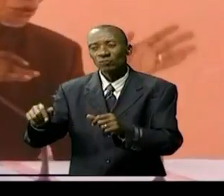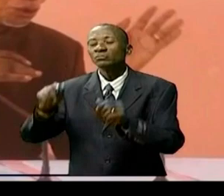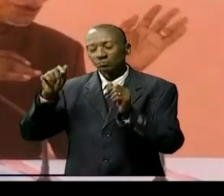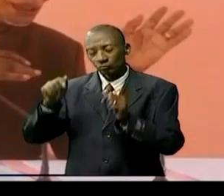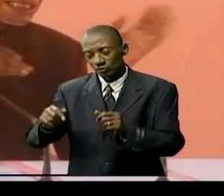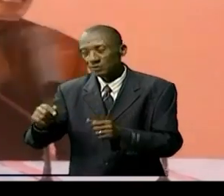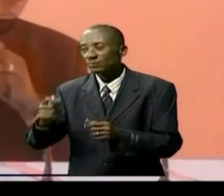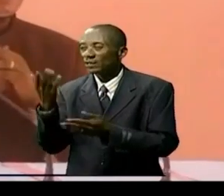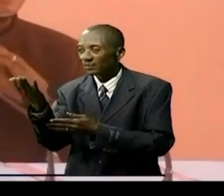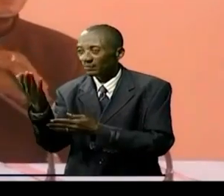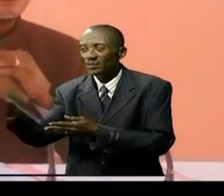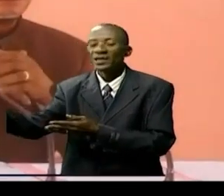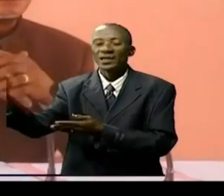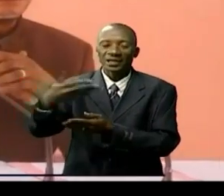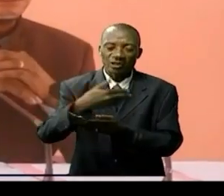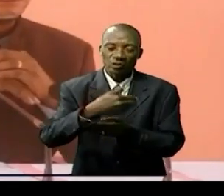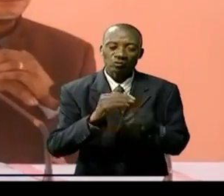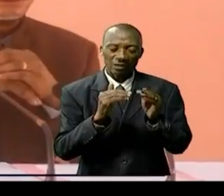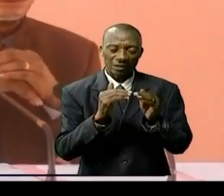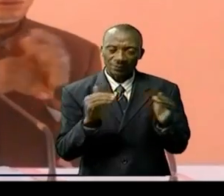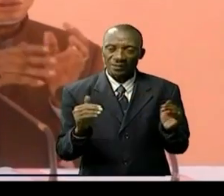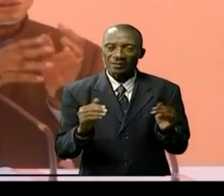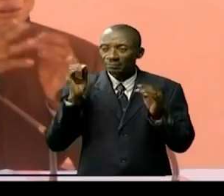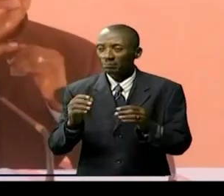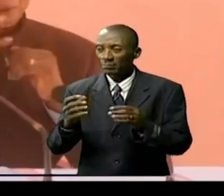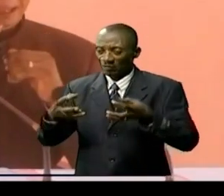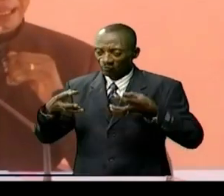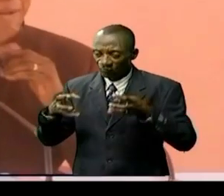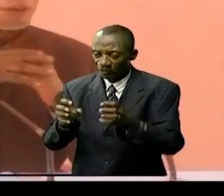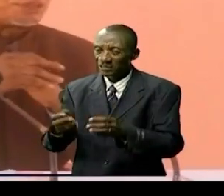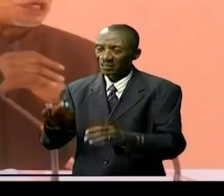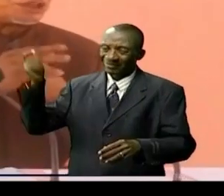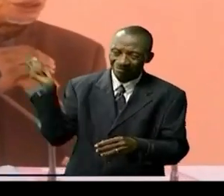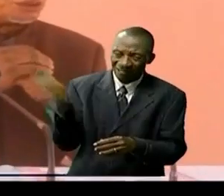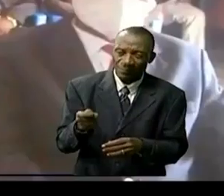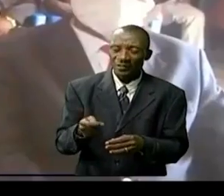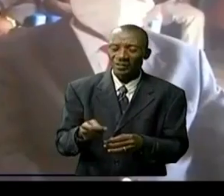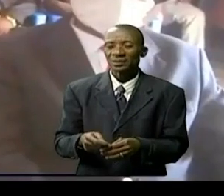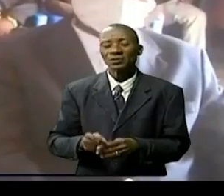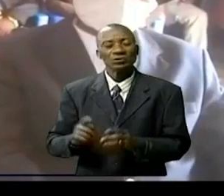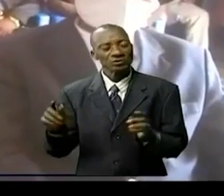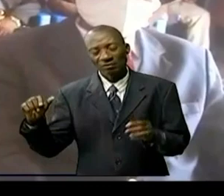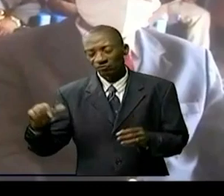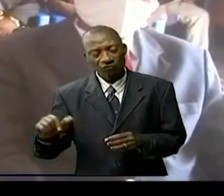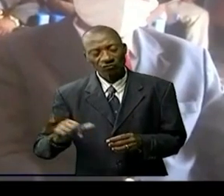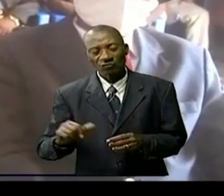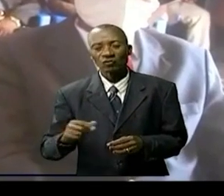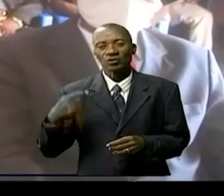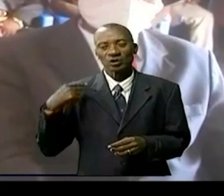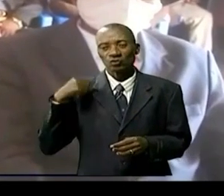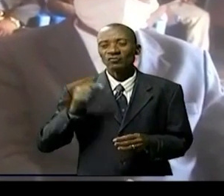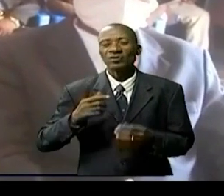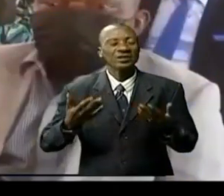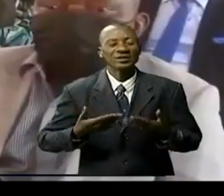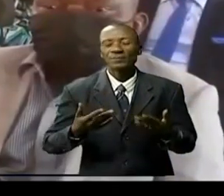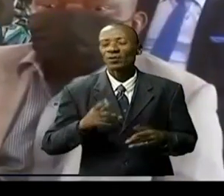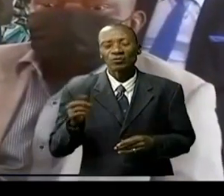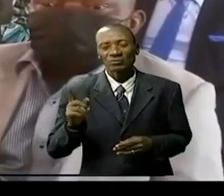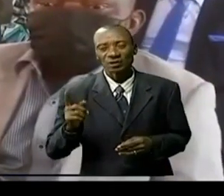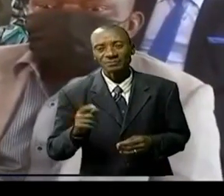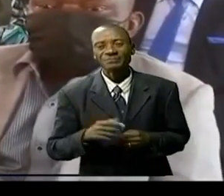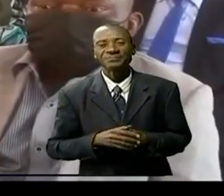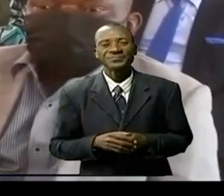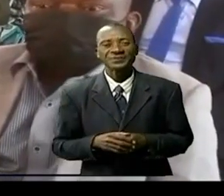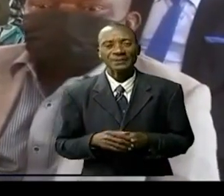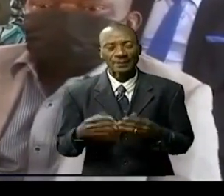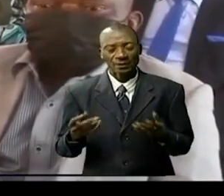funambule battre a dit aux forces vives du kc centrale la détermination ferme du chef de l'état à félix antenne tchikidi sinon bon à booster